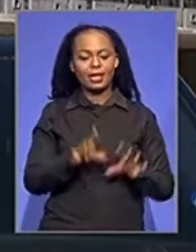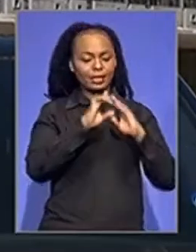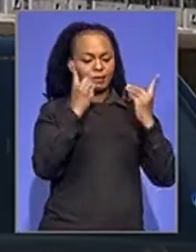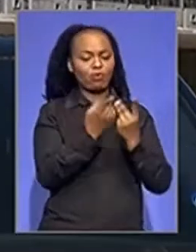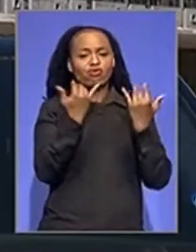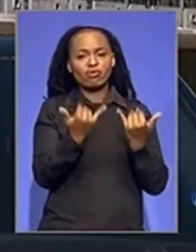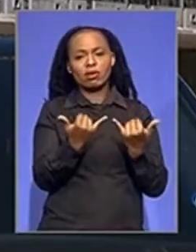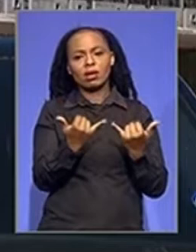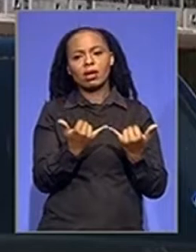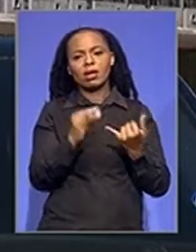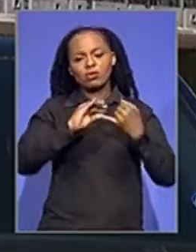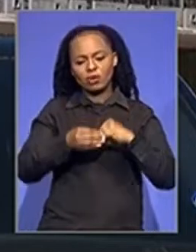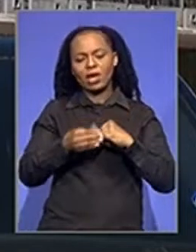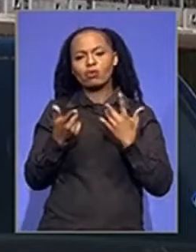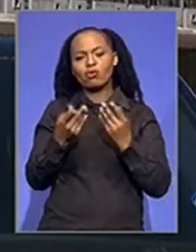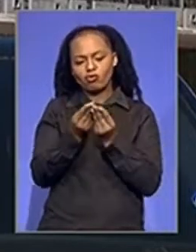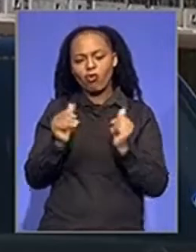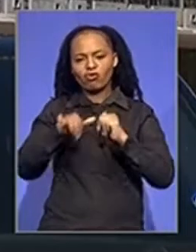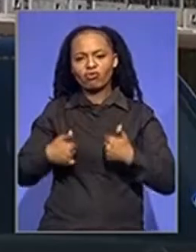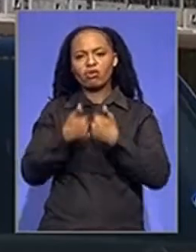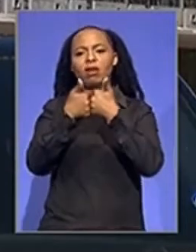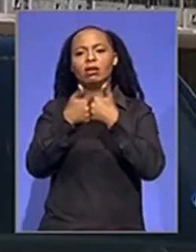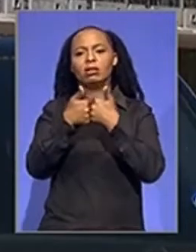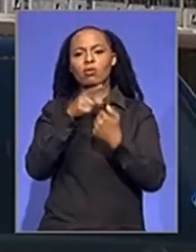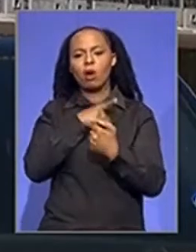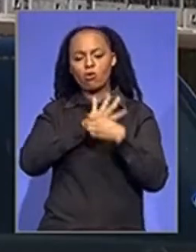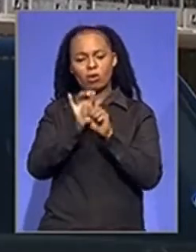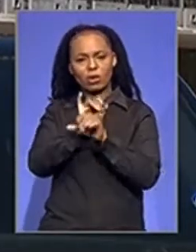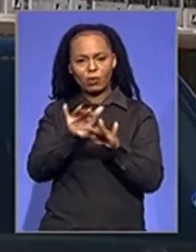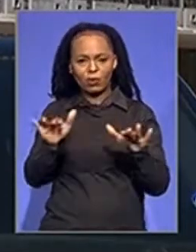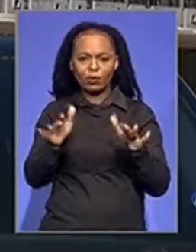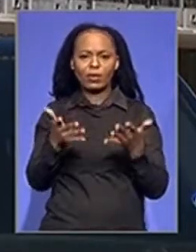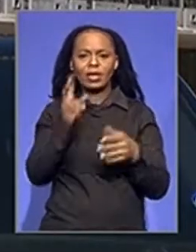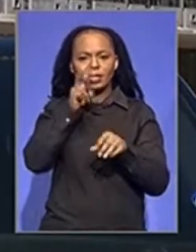tsona ka morao re phihlele re le ka COVID-19 hobane re tlameha ho